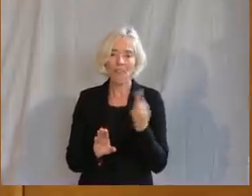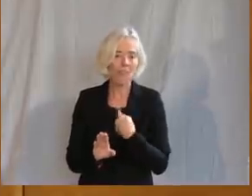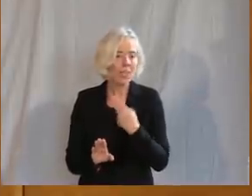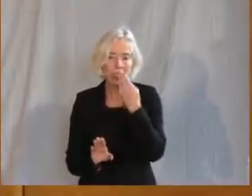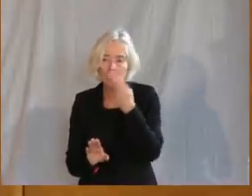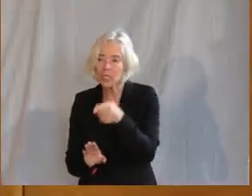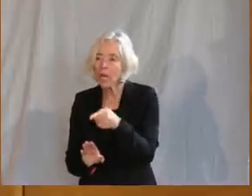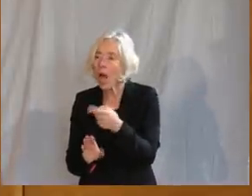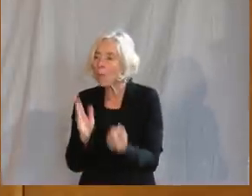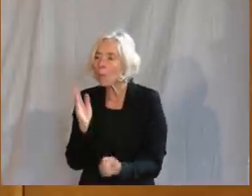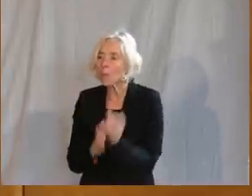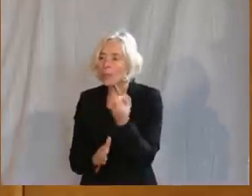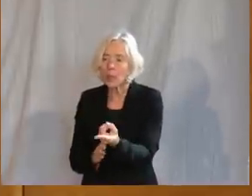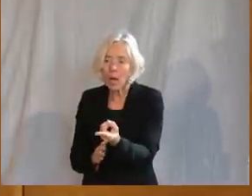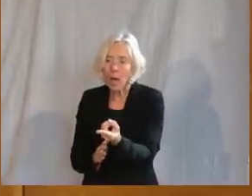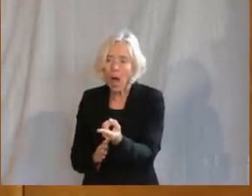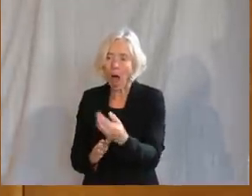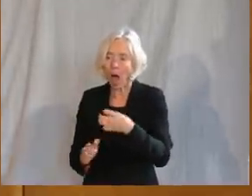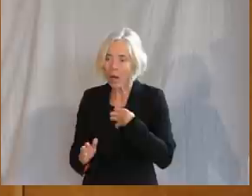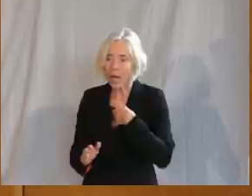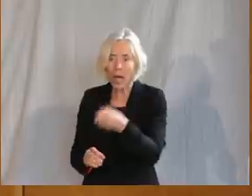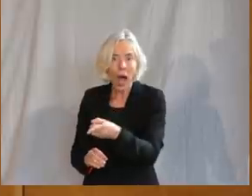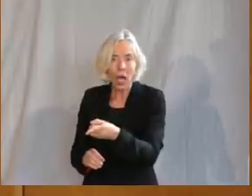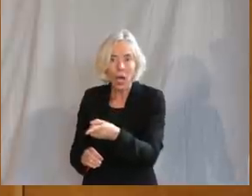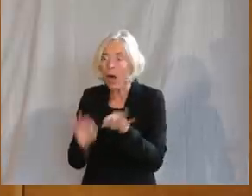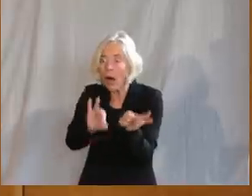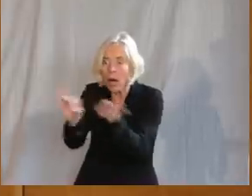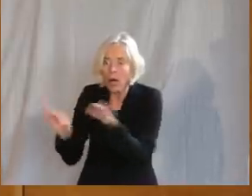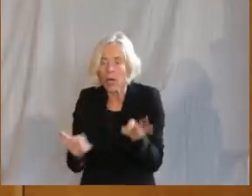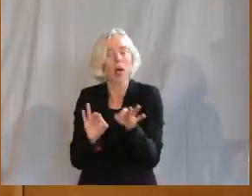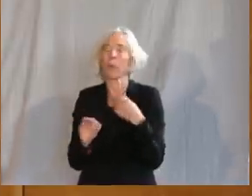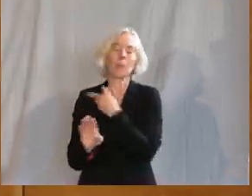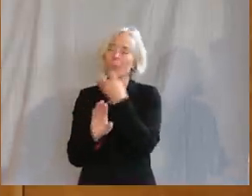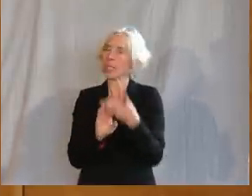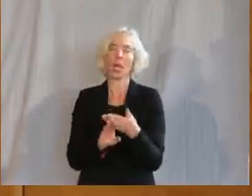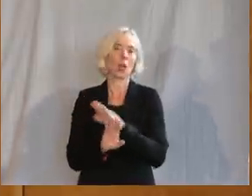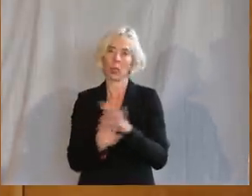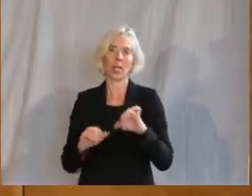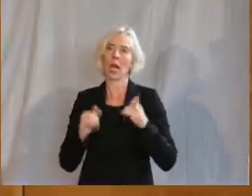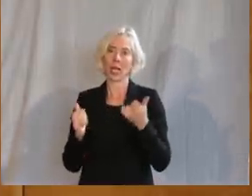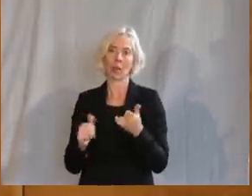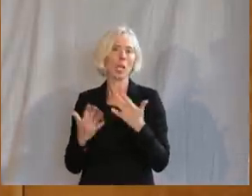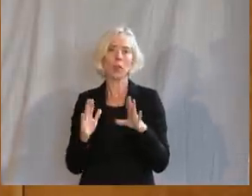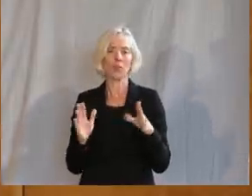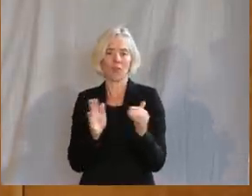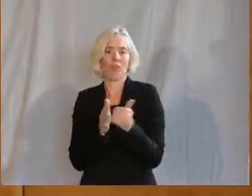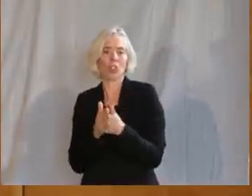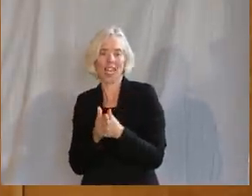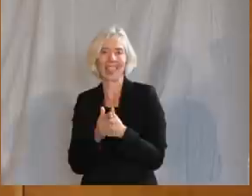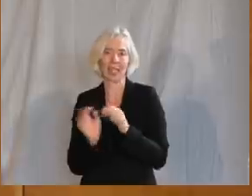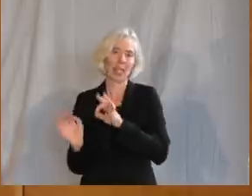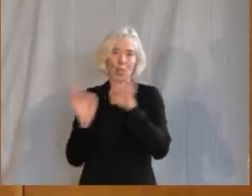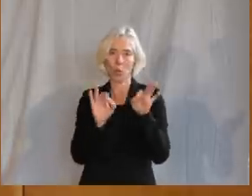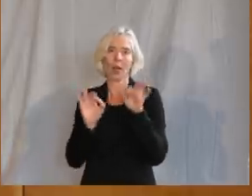plötzlich rauskam, dass da schon ganz viele Schüler erkrankt sind. Also sprich, wir haben jetzt keine konkreten Hinweise, dass da versteckte Infektionsgeschehen stattfinden, aber